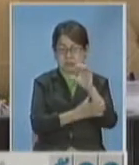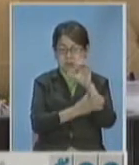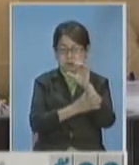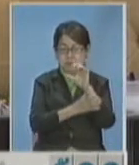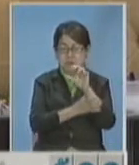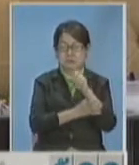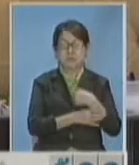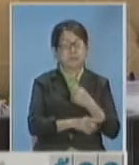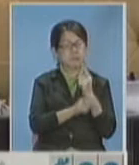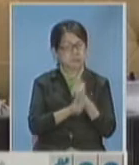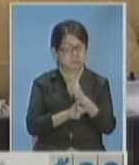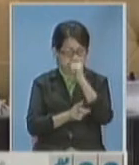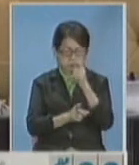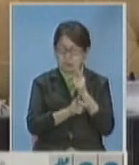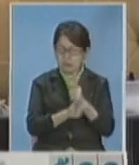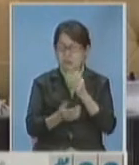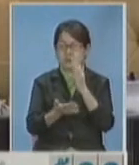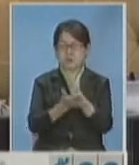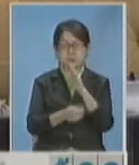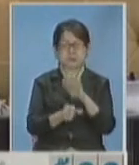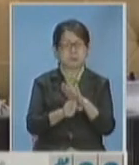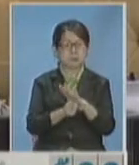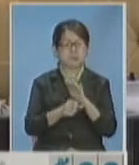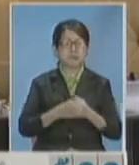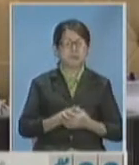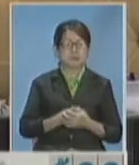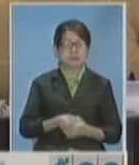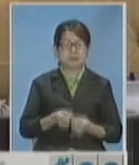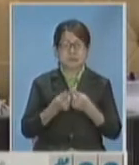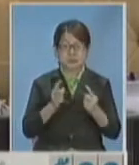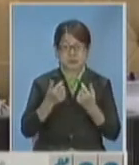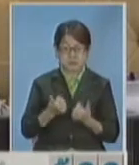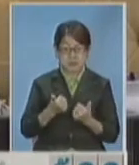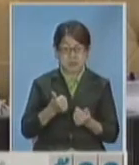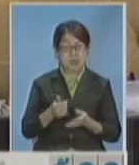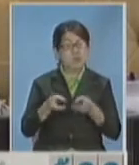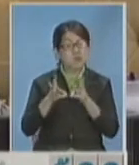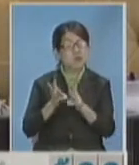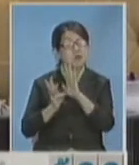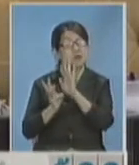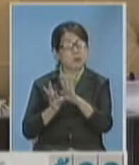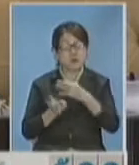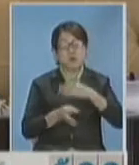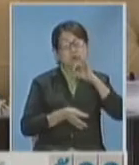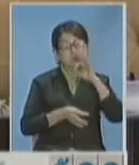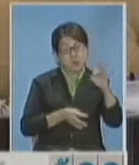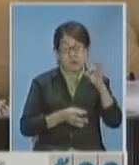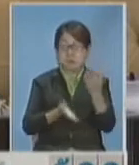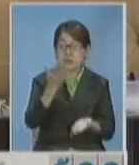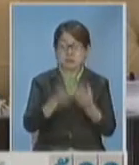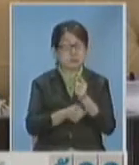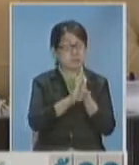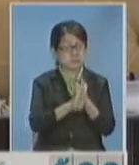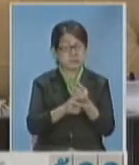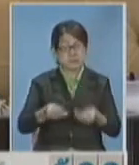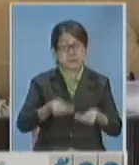ป็นอื่นไม่ได้ครับผมก็ต้องให้หยุดแล้วก็ขั้นตอนเรื่องนี้ท่านก็ดำเนินการตามขั้นตอนยื่น